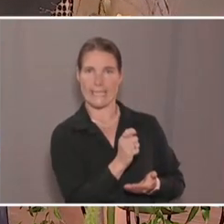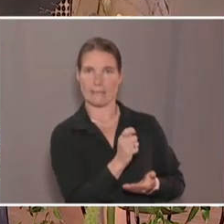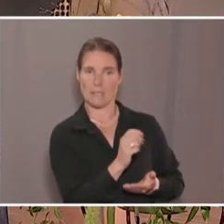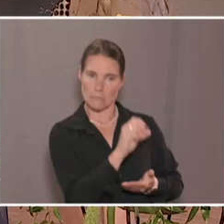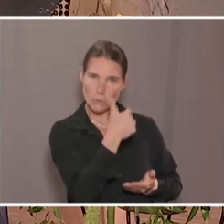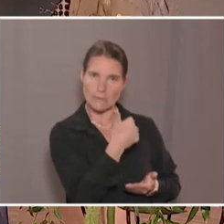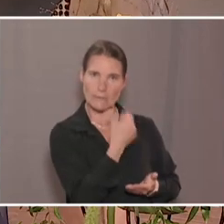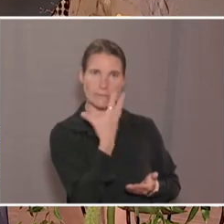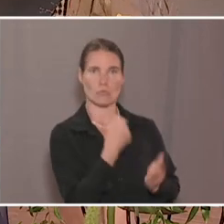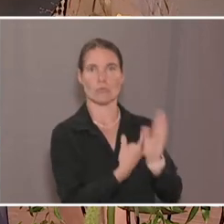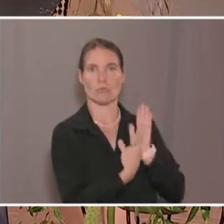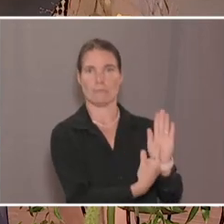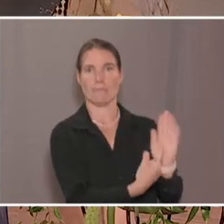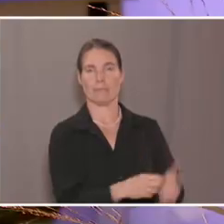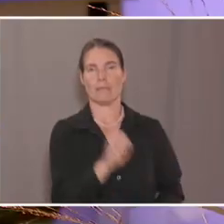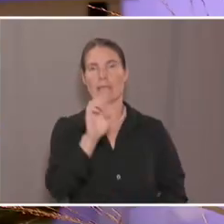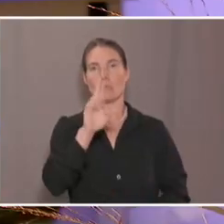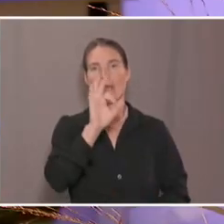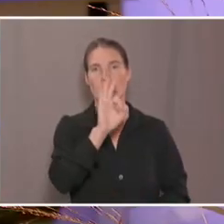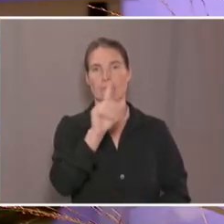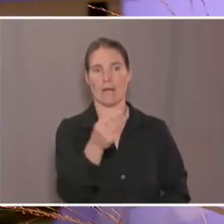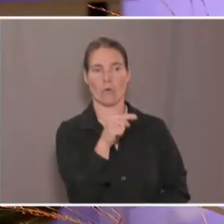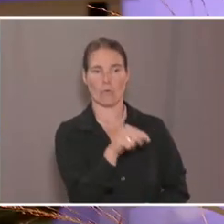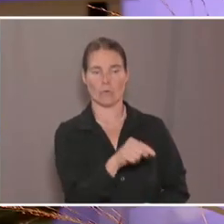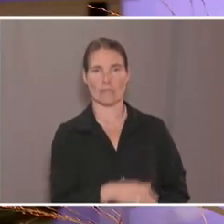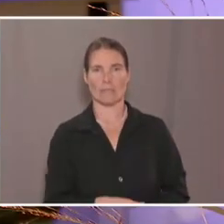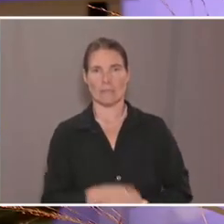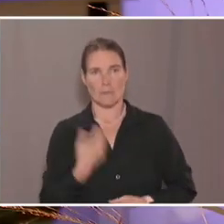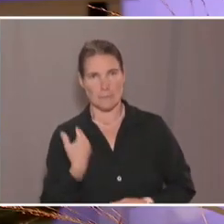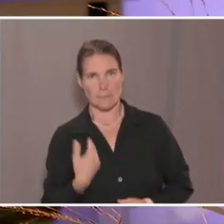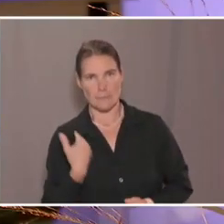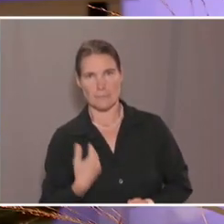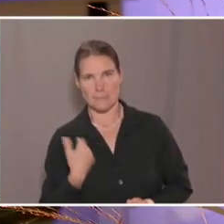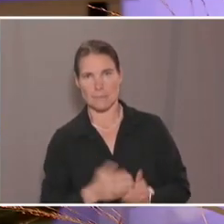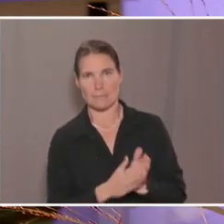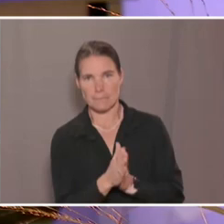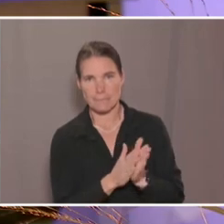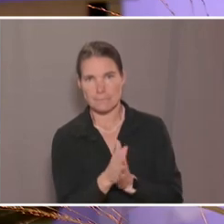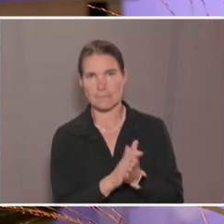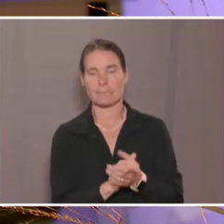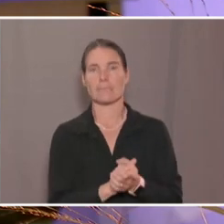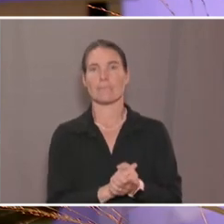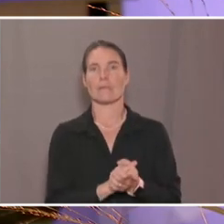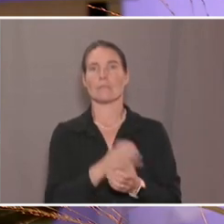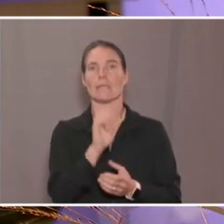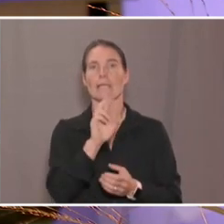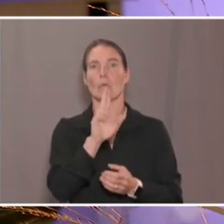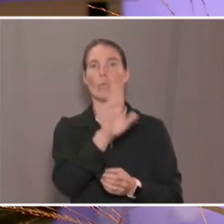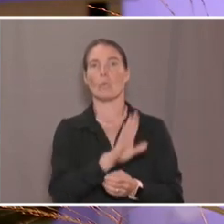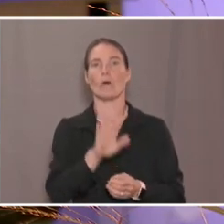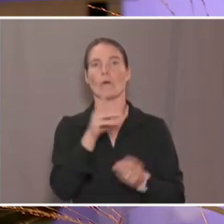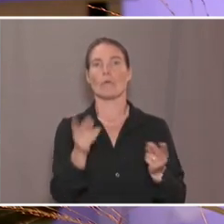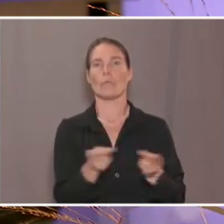hervorheben. Die EUF kennzeichnen außerdem die unermüdlichen Bestrebungen, sich im Rahmen der von der EU